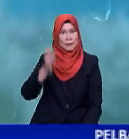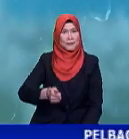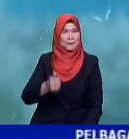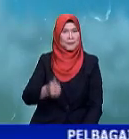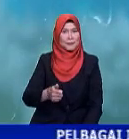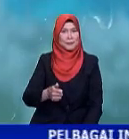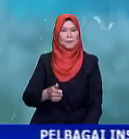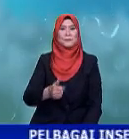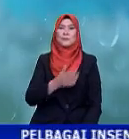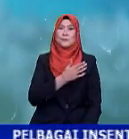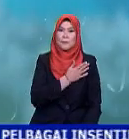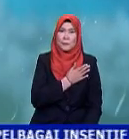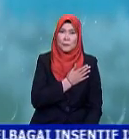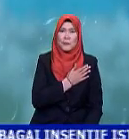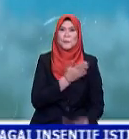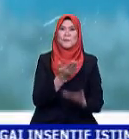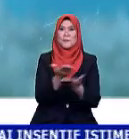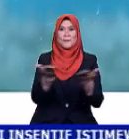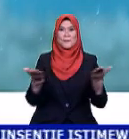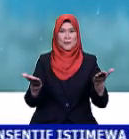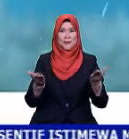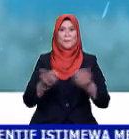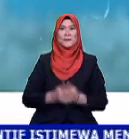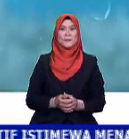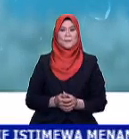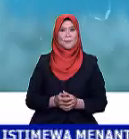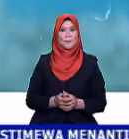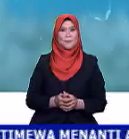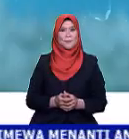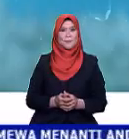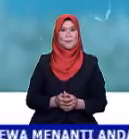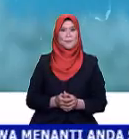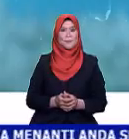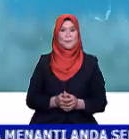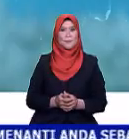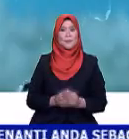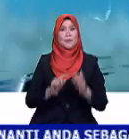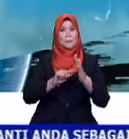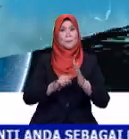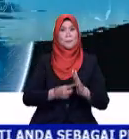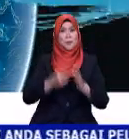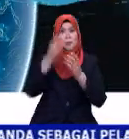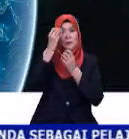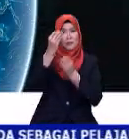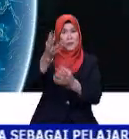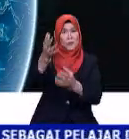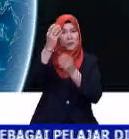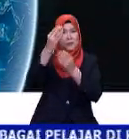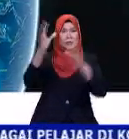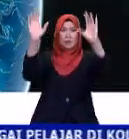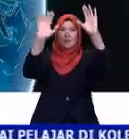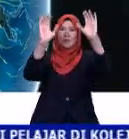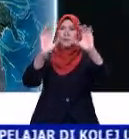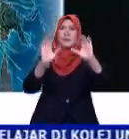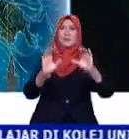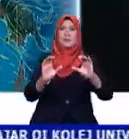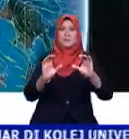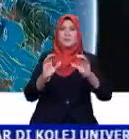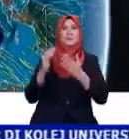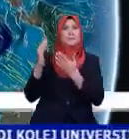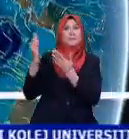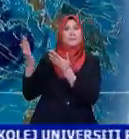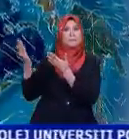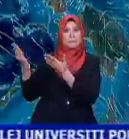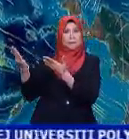Assalamualaikum dan salam hormat kepada semua penonton. Kita mulakan informasi cuaca pada malam ini dengan melihat kepada carta